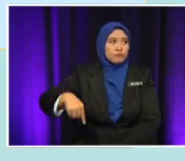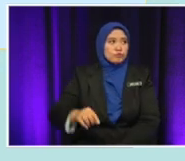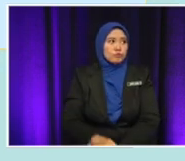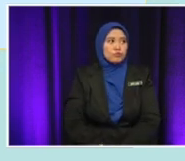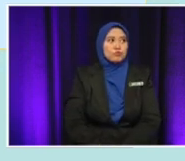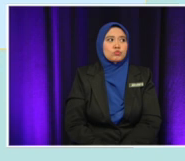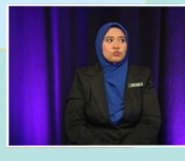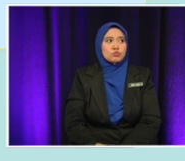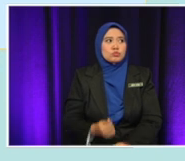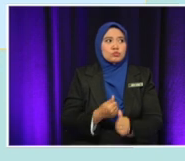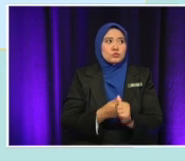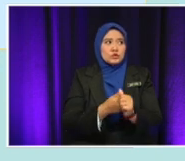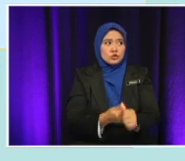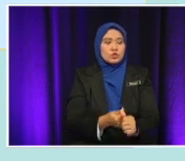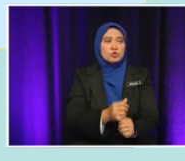ya